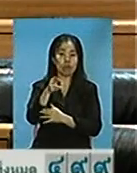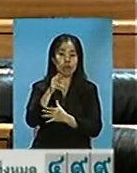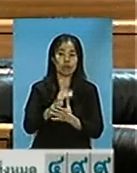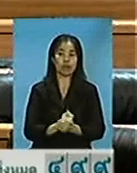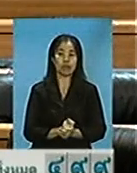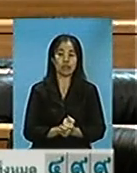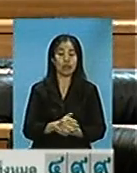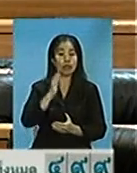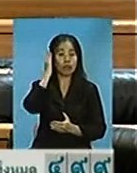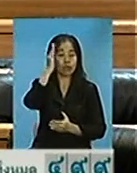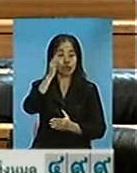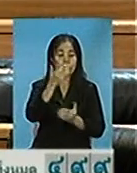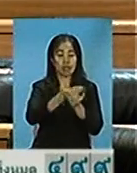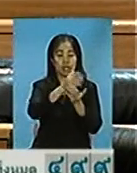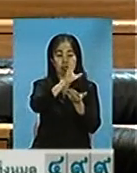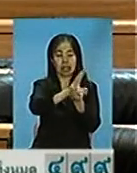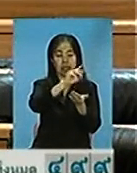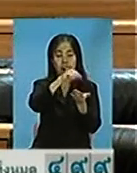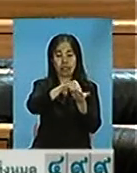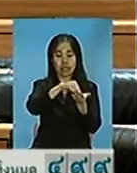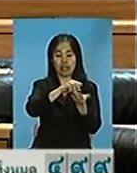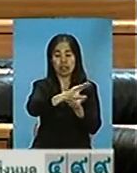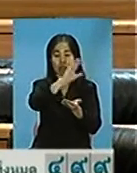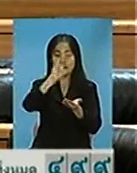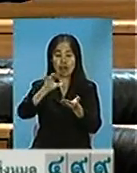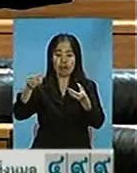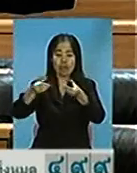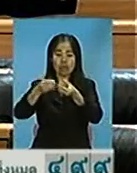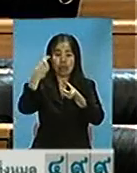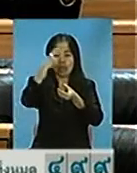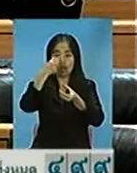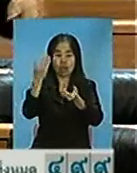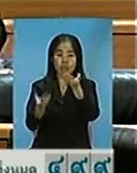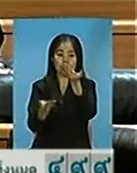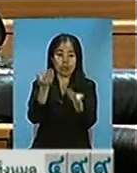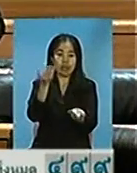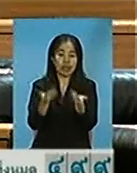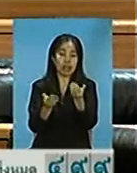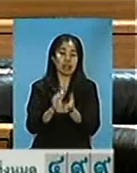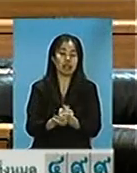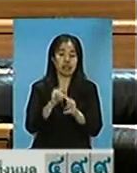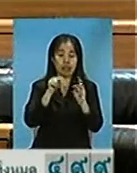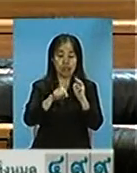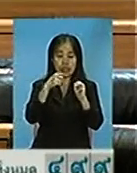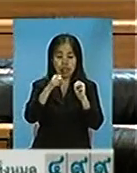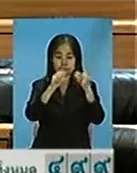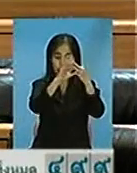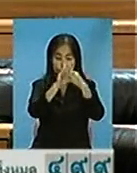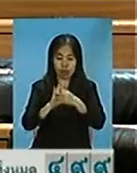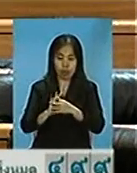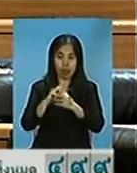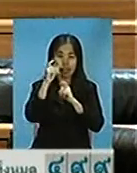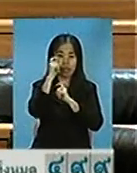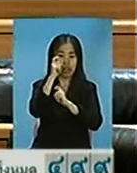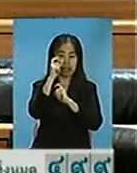ต่อไปนี้ท่านจะเอาไอ้เนี่ยเงินเนี่ยไปหุ้นกับใครก็ได้เห็นไหมครับมาตรา10ท่านดูต่อเนื่องไหมครับอันตรายทั้